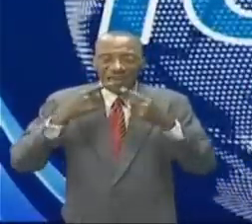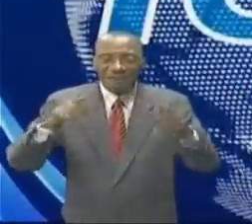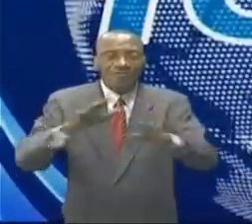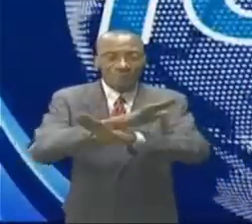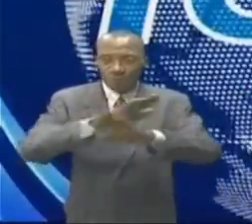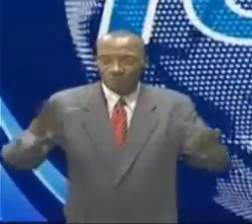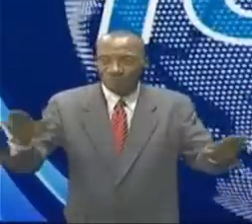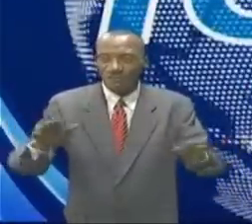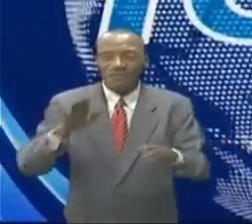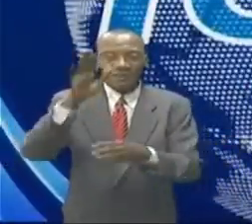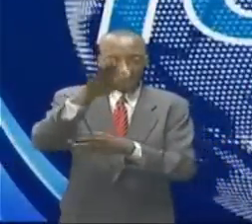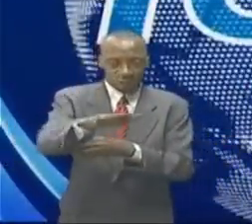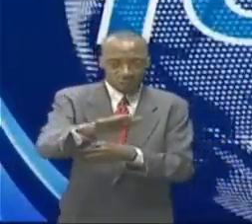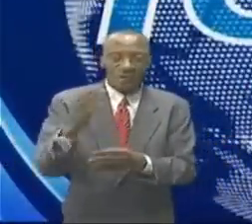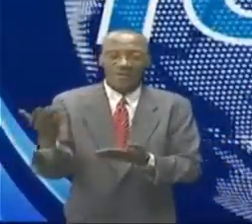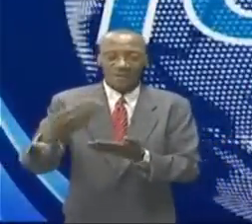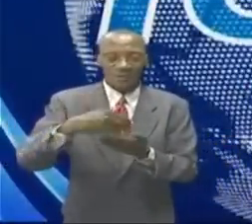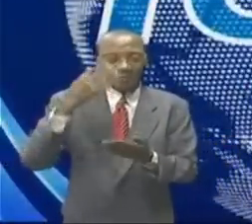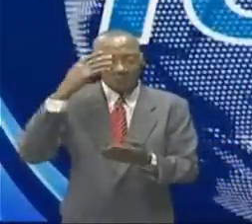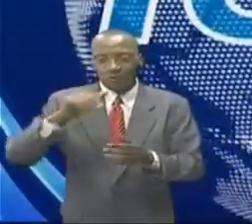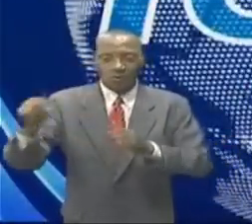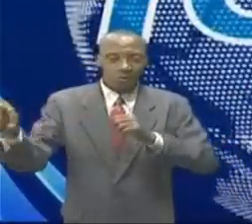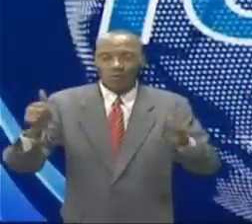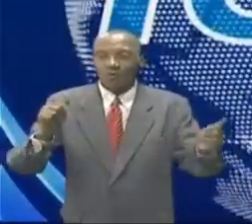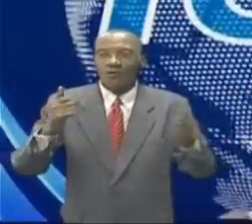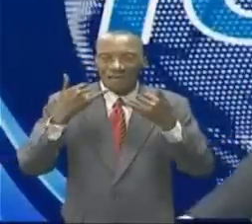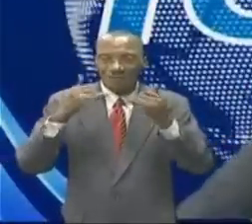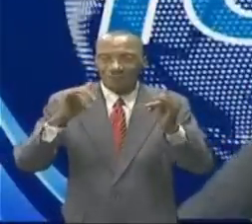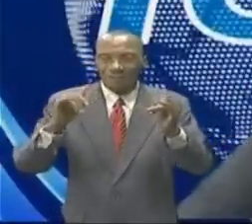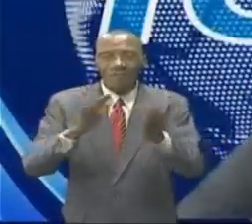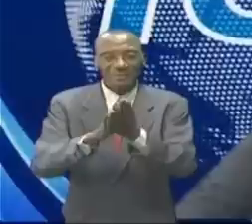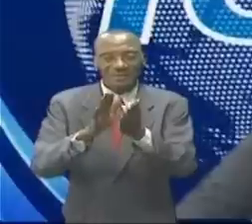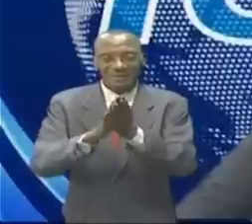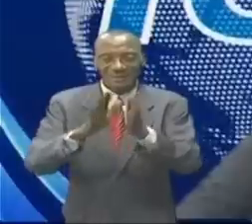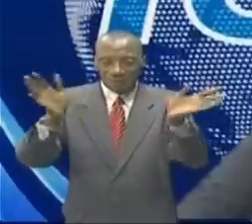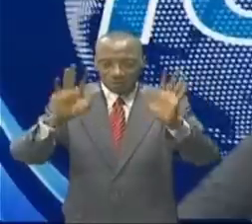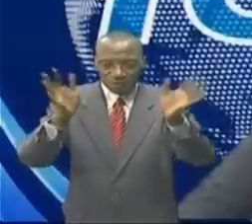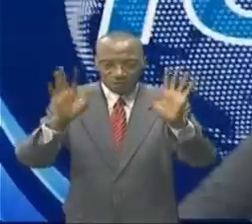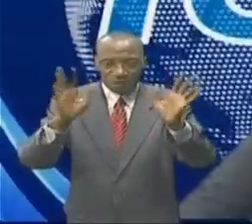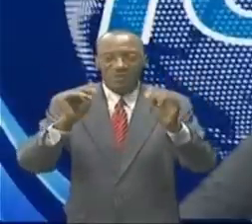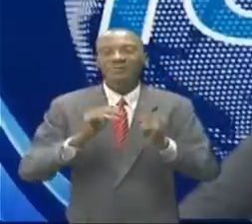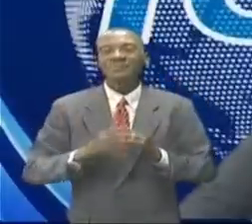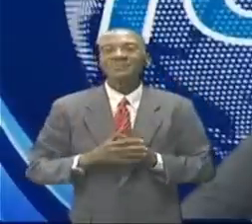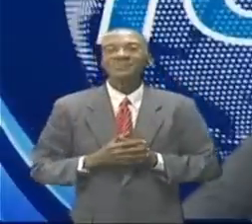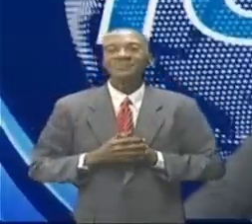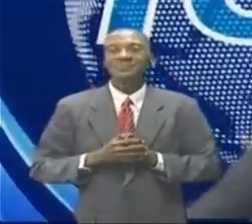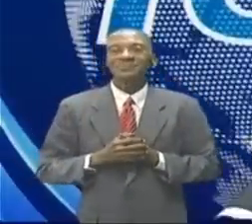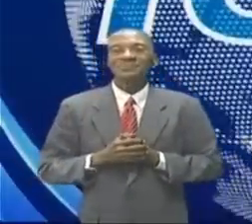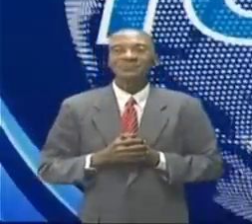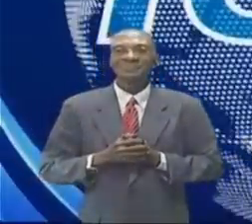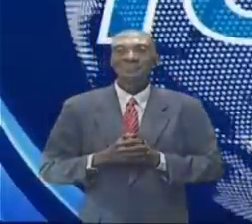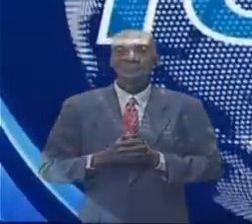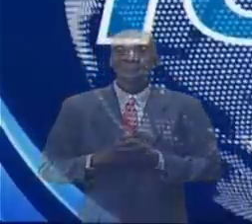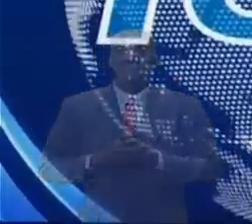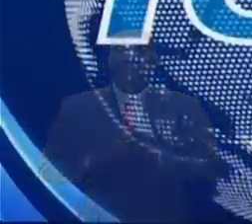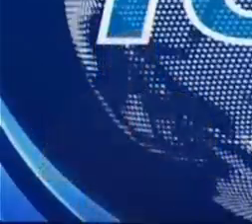journée sur nos antennes. Merci de nous avoir suivis et restez toujours en position d'écoute. Et bonne suite des programmes sur nos antennes. Au revoir.